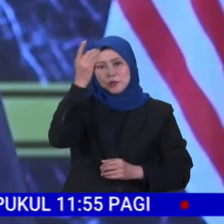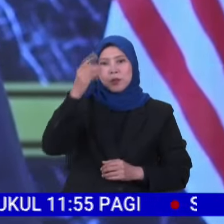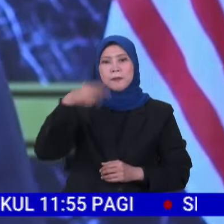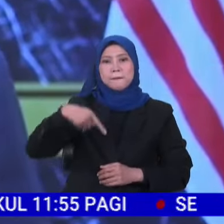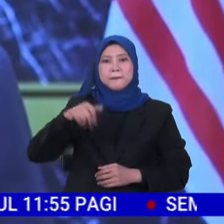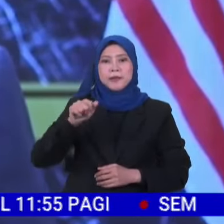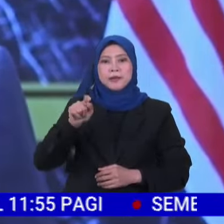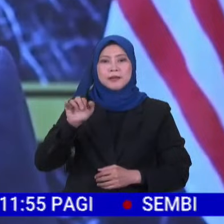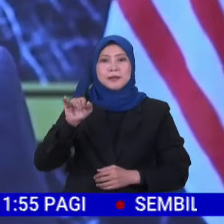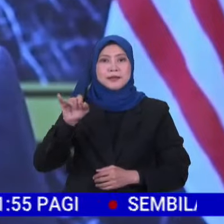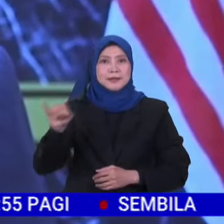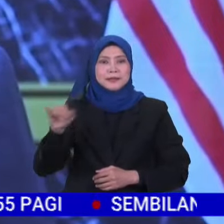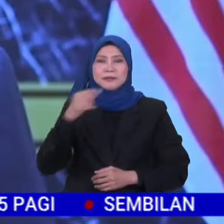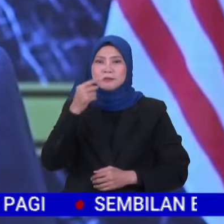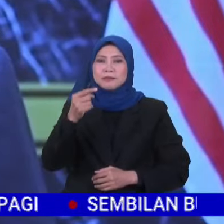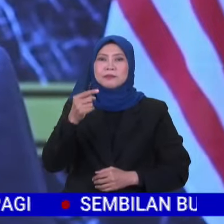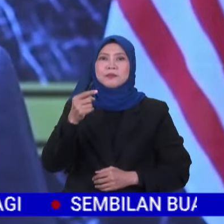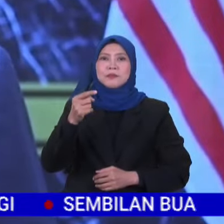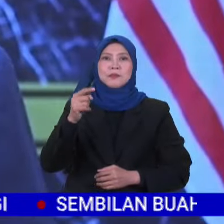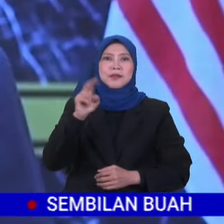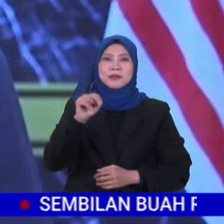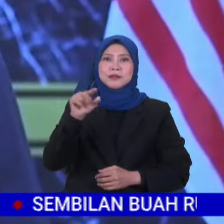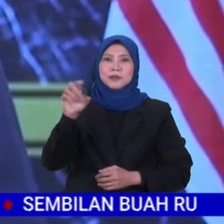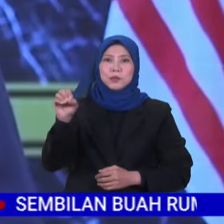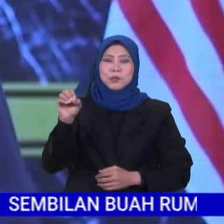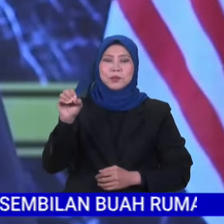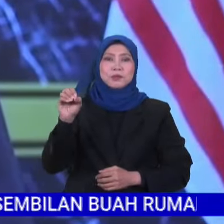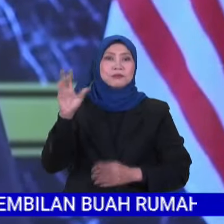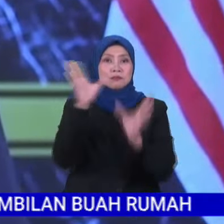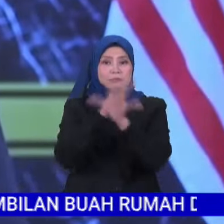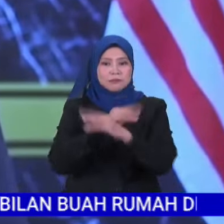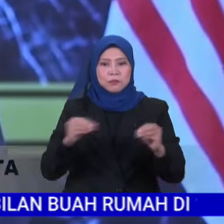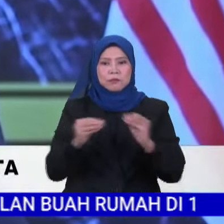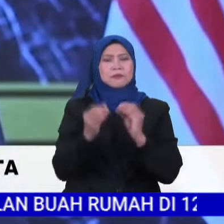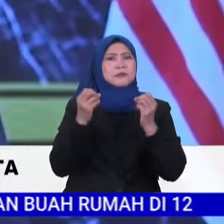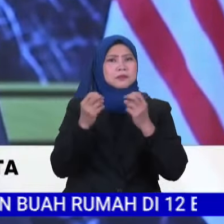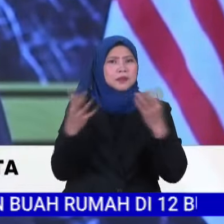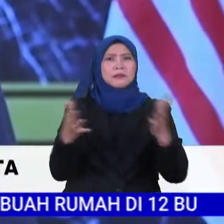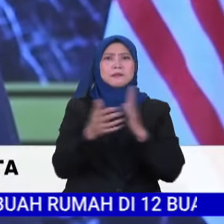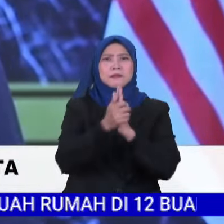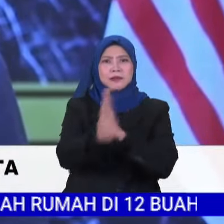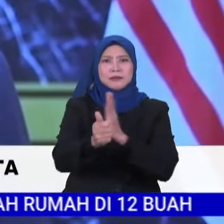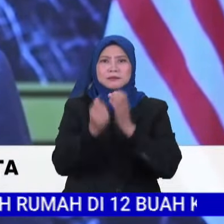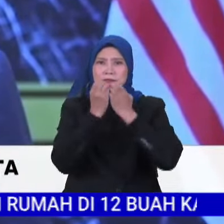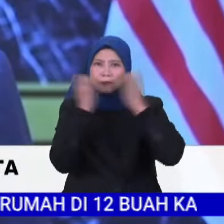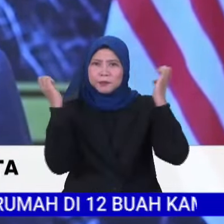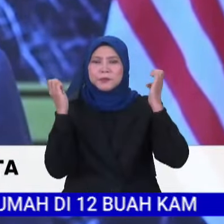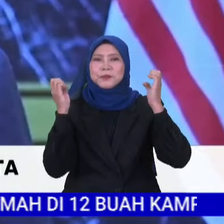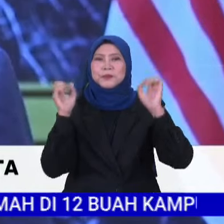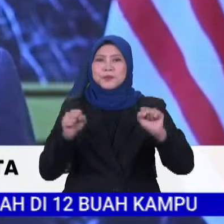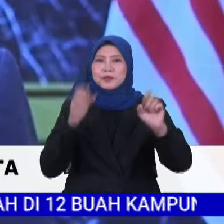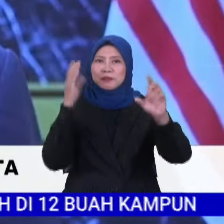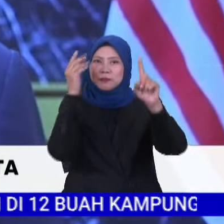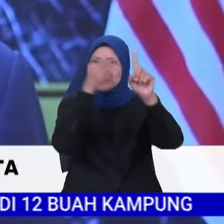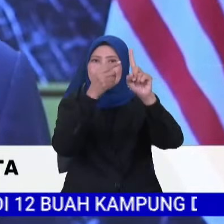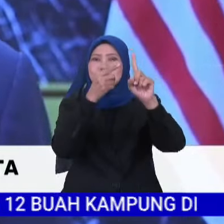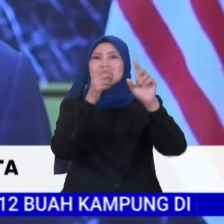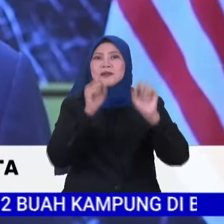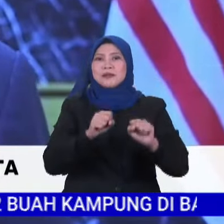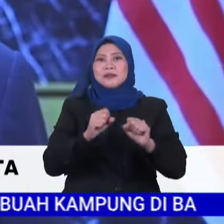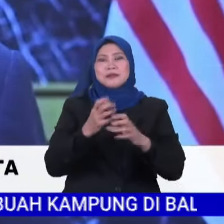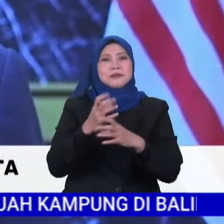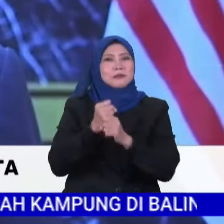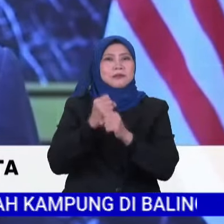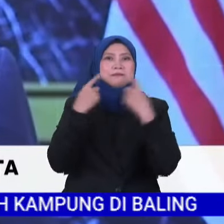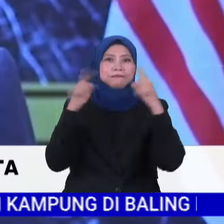berkata badan bukan kerajaan enjoy wanita distrowatch amat berbakat dan tangkas dalam membantu mencapai matlamat pembangunan di